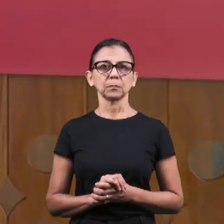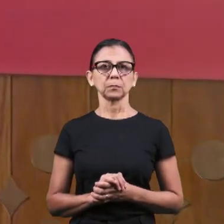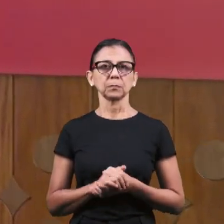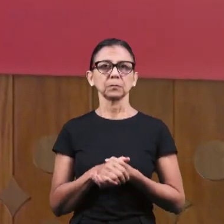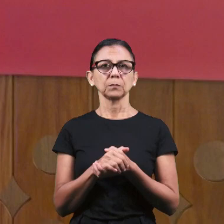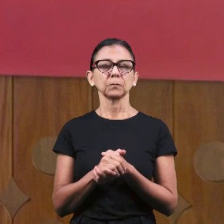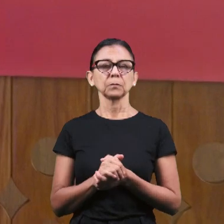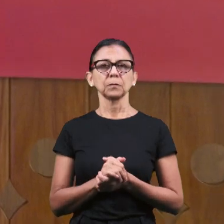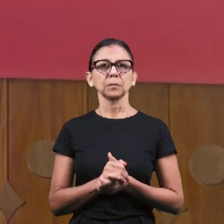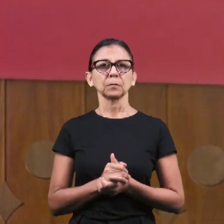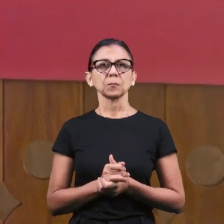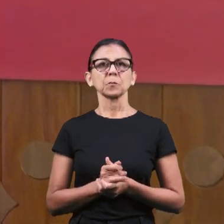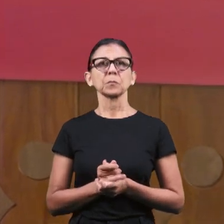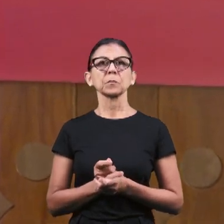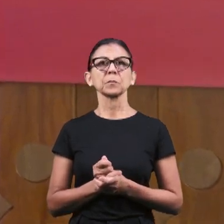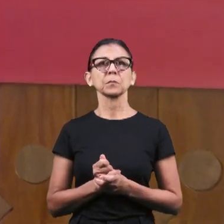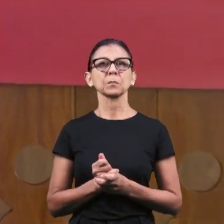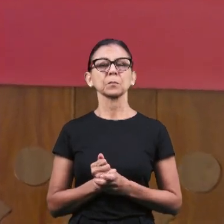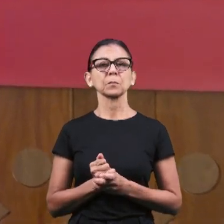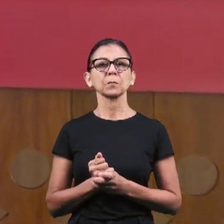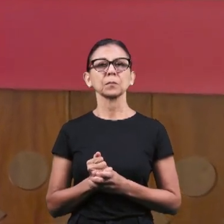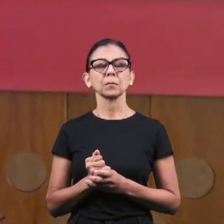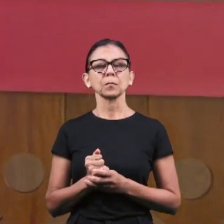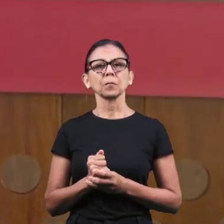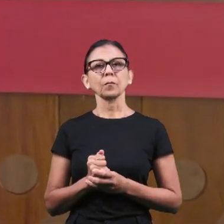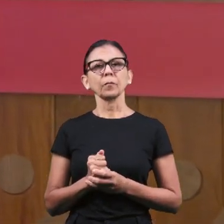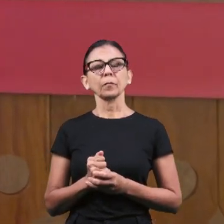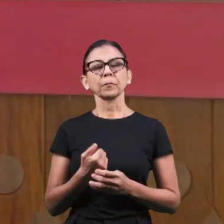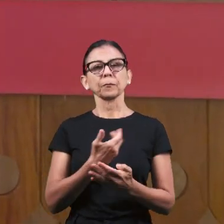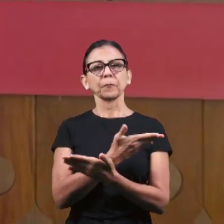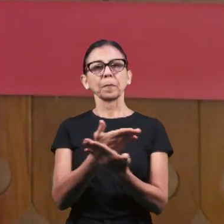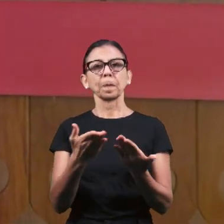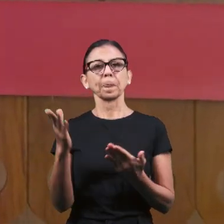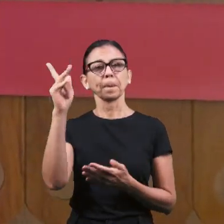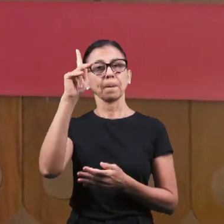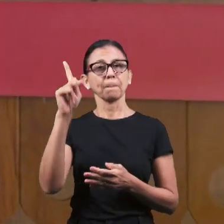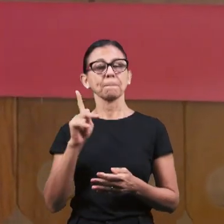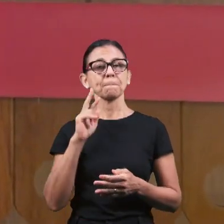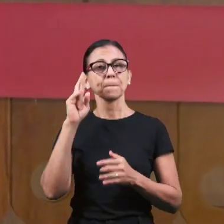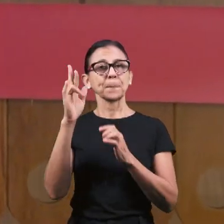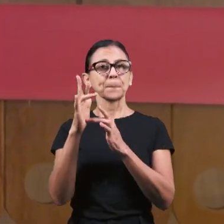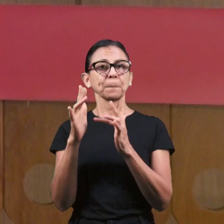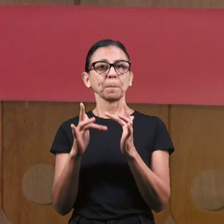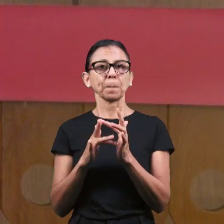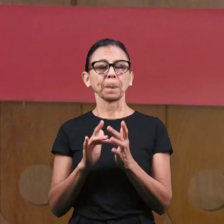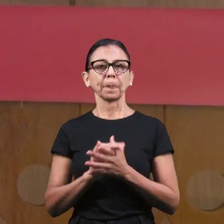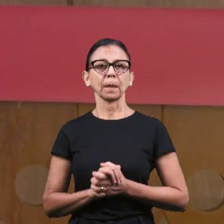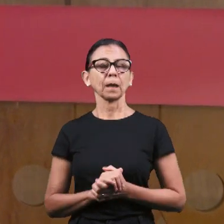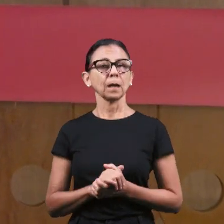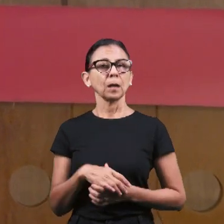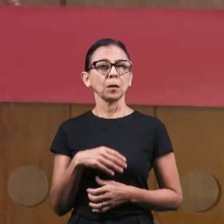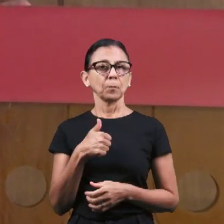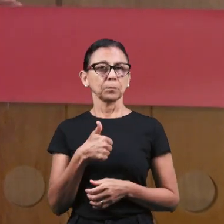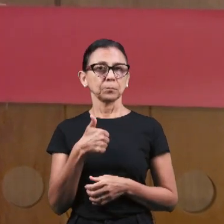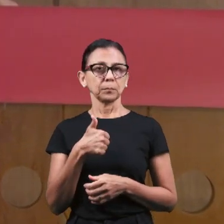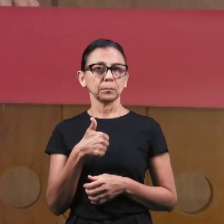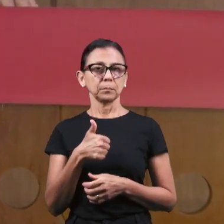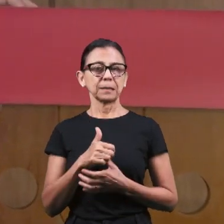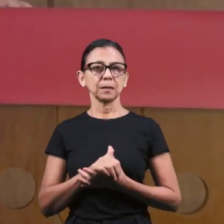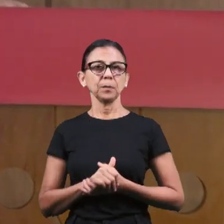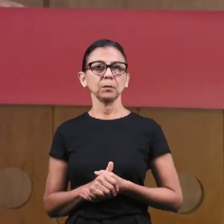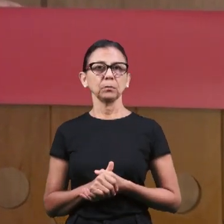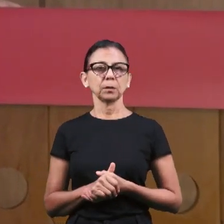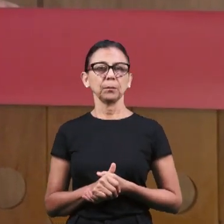Mes frères et sœurs, je veux saluer à tous dans la paix du Seigneur Jésus. Tout d'abord, nous aimerions